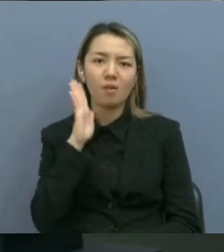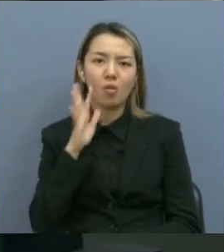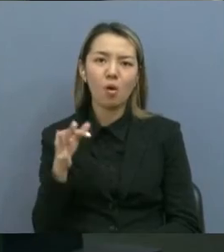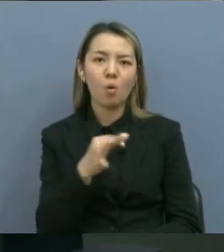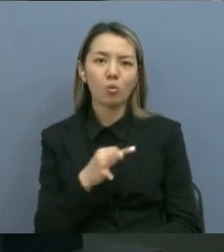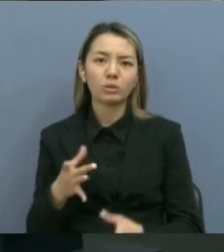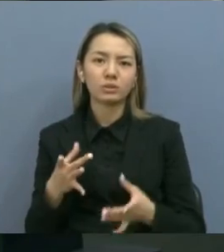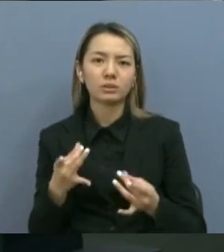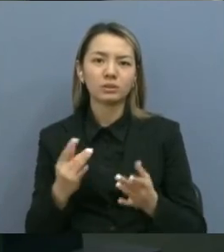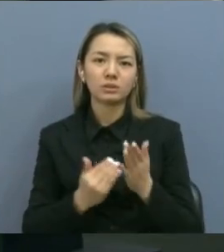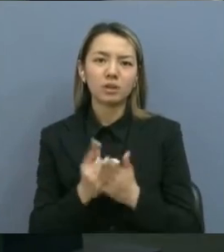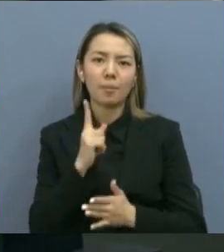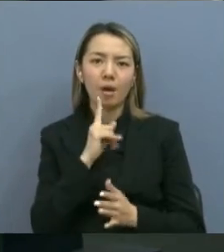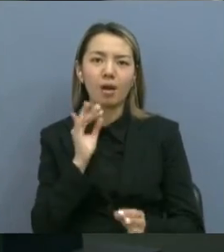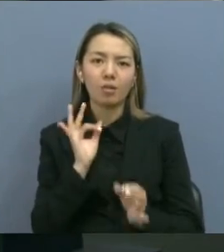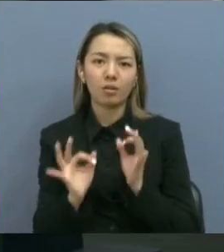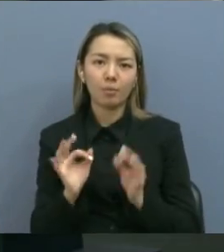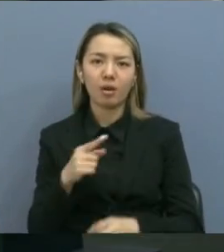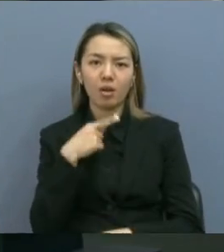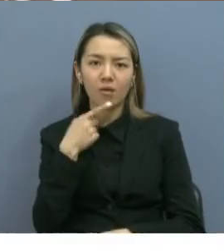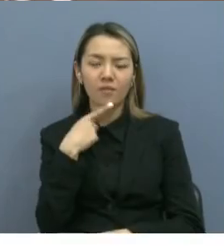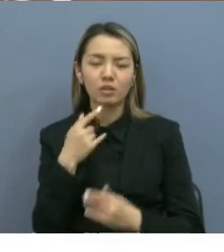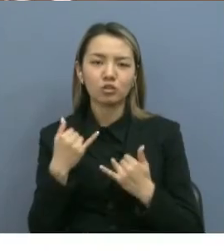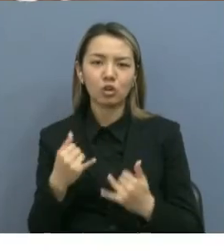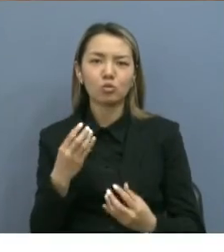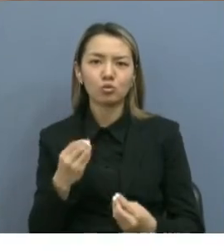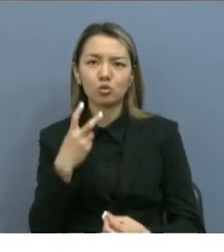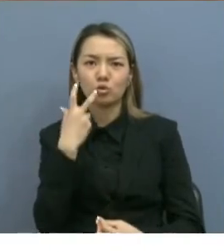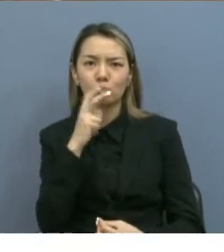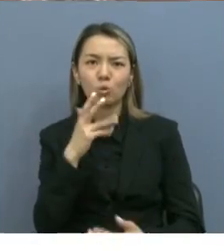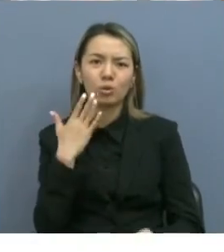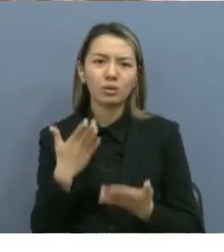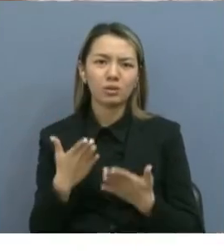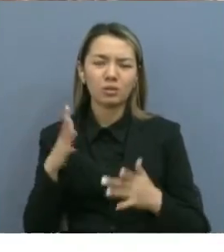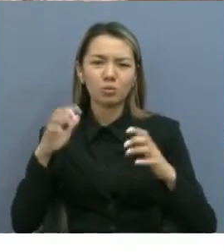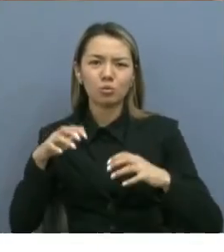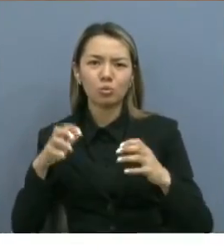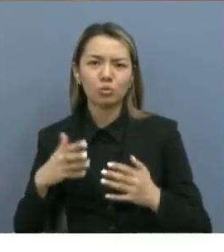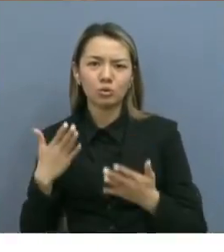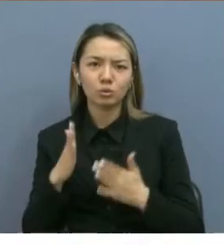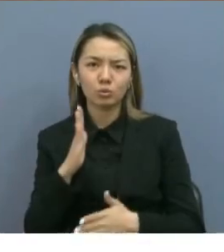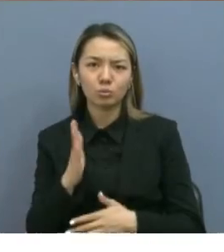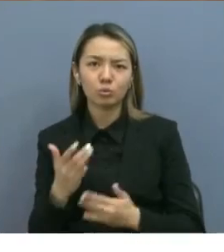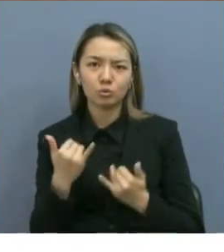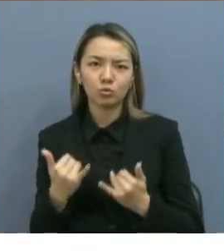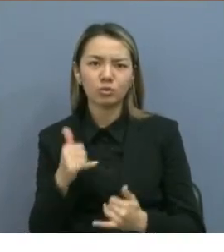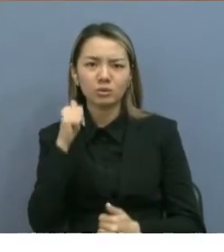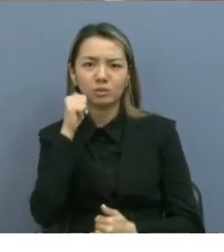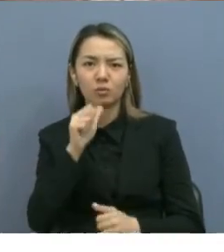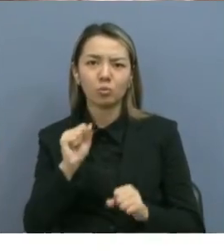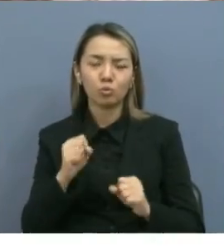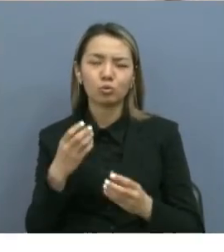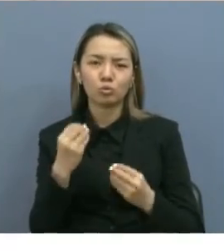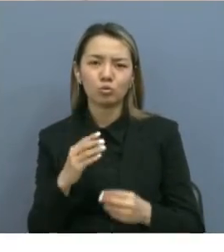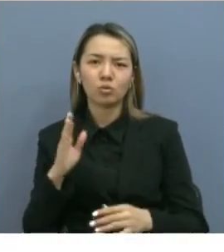көлдердегі ылғал көлемі қалыпты деңгейде дейді мамандар. Алайда күн жылы әрі жауын-шашынды болғандықтан бүгін ертең оларға